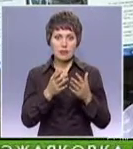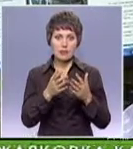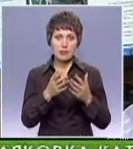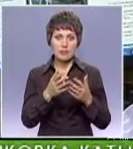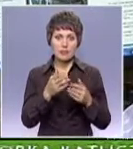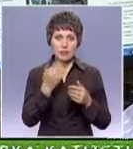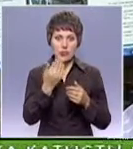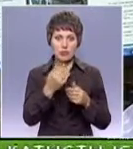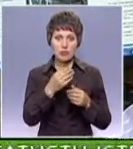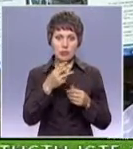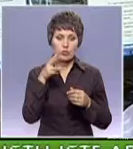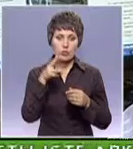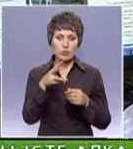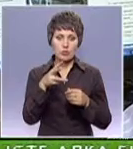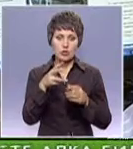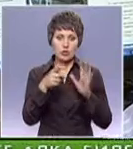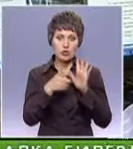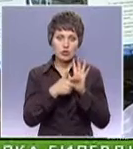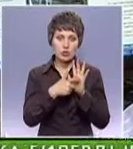ол дегеніміз